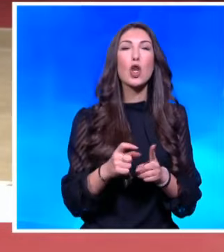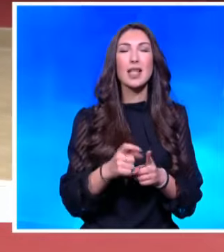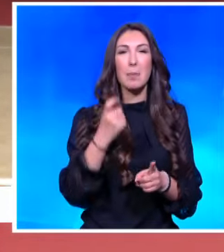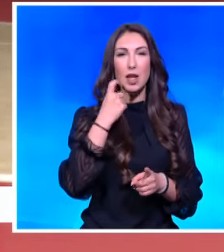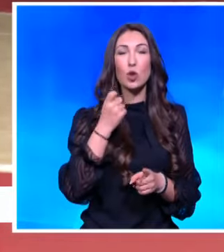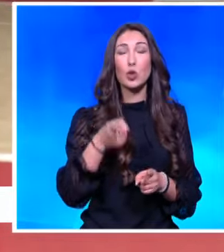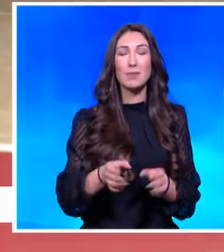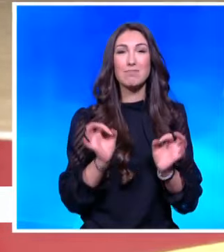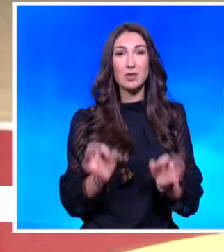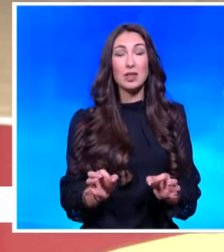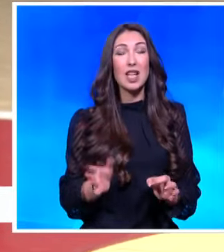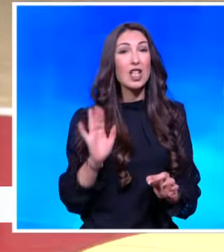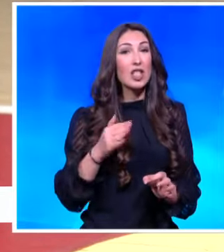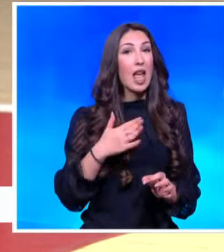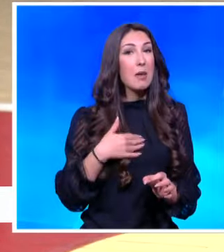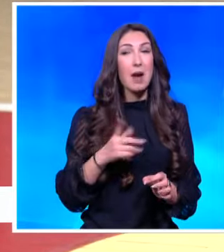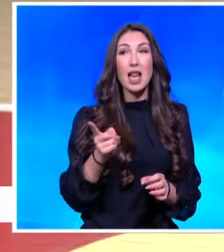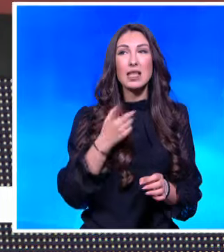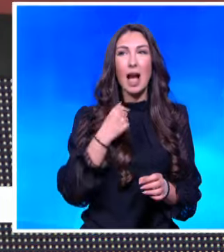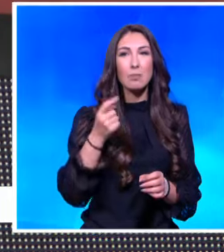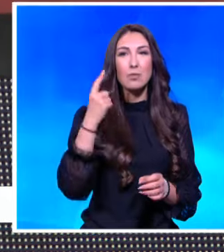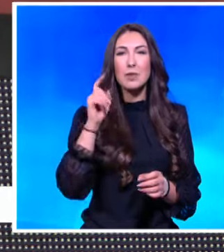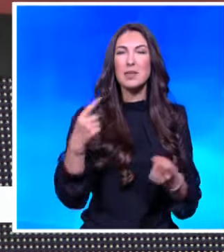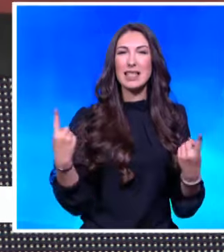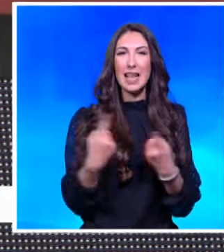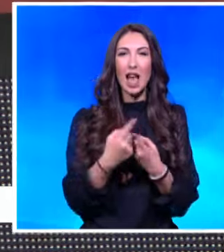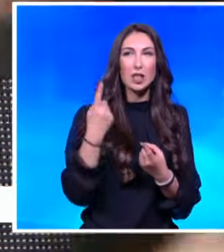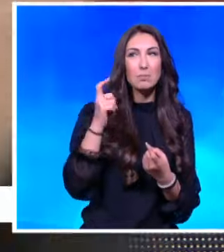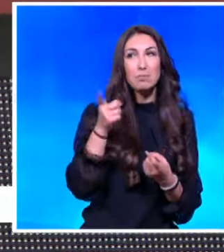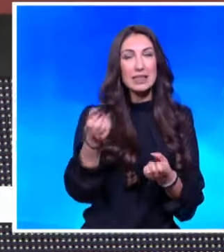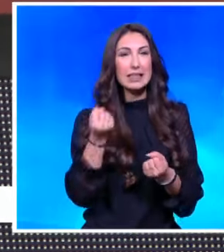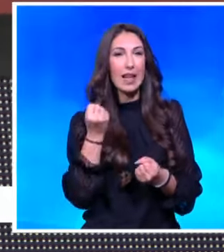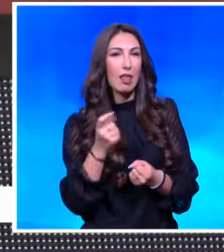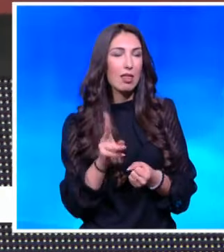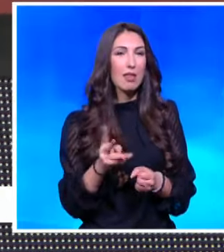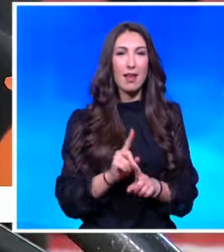е категоричен, че едва ли ще има подценяване от страна на съперниците спрямо тима ни.